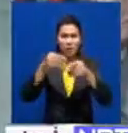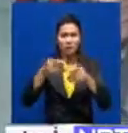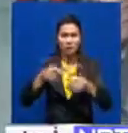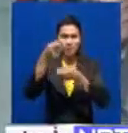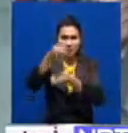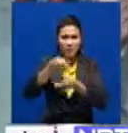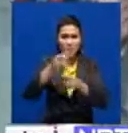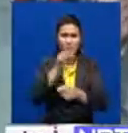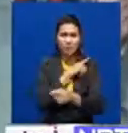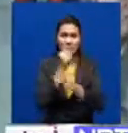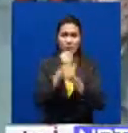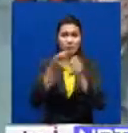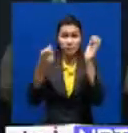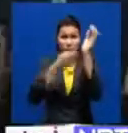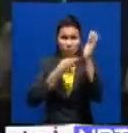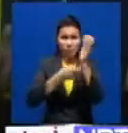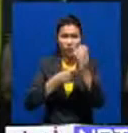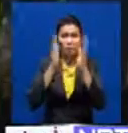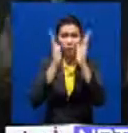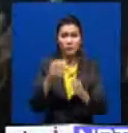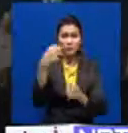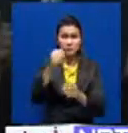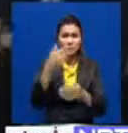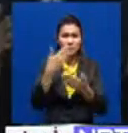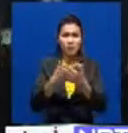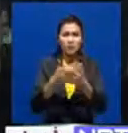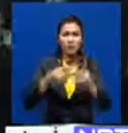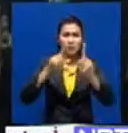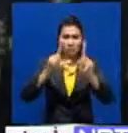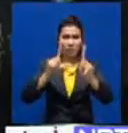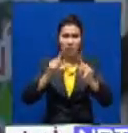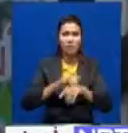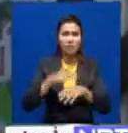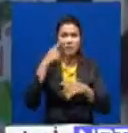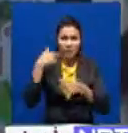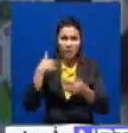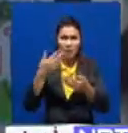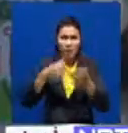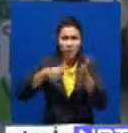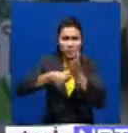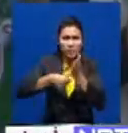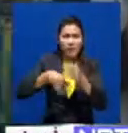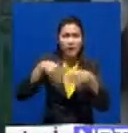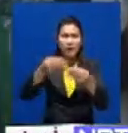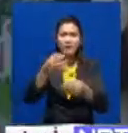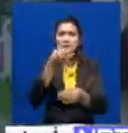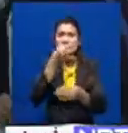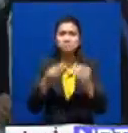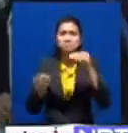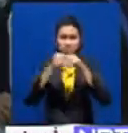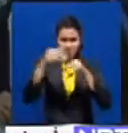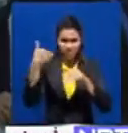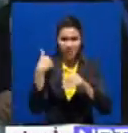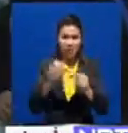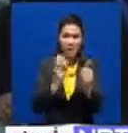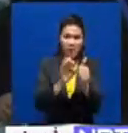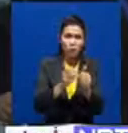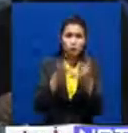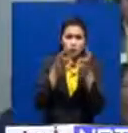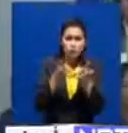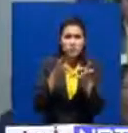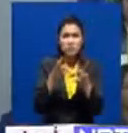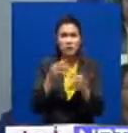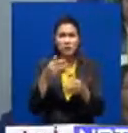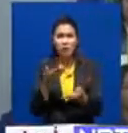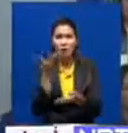ผู้ปลูกยางพาราจำนวน10คนวงเงิน1ล้านบาทพร้อมมอบเงินสินเชื่อเพื่อประกอบอาชีพเสริมและแนะนำขั้นตอนวิธี